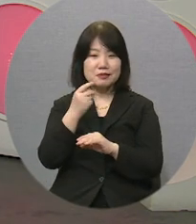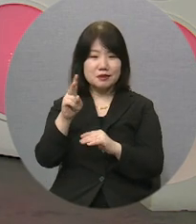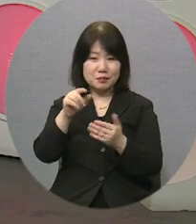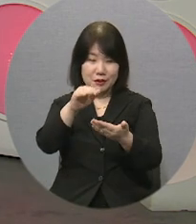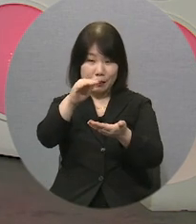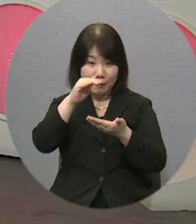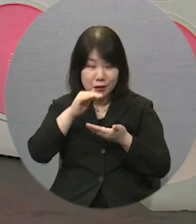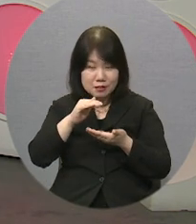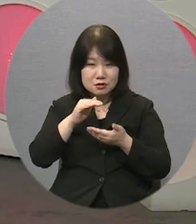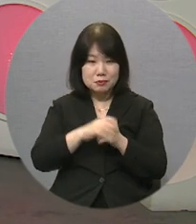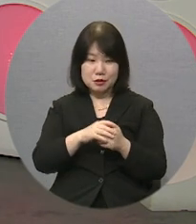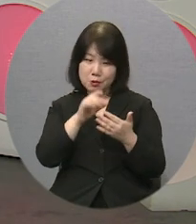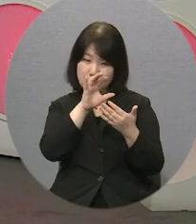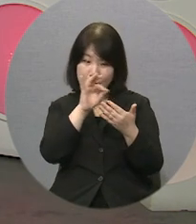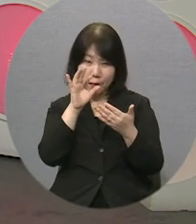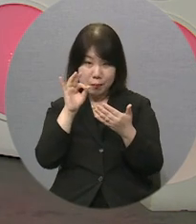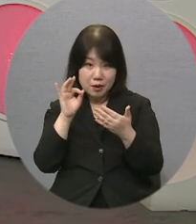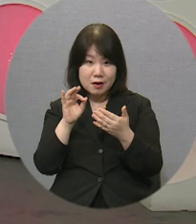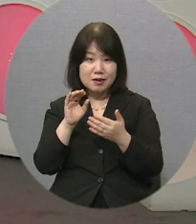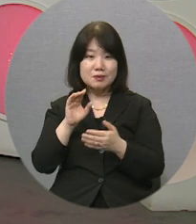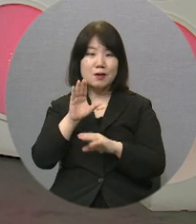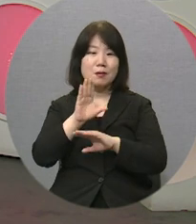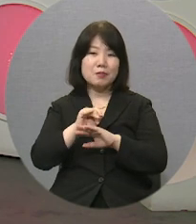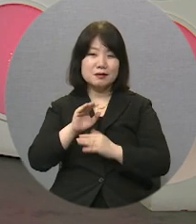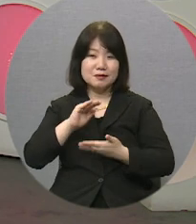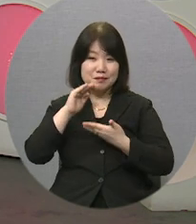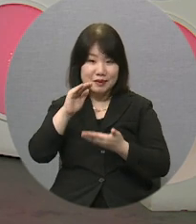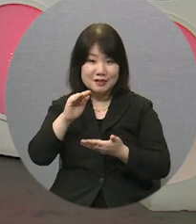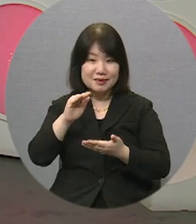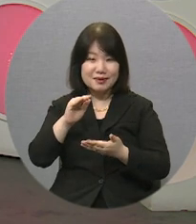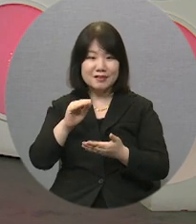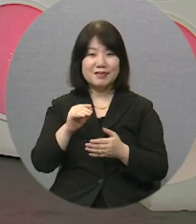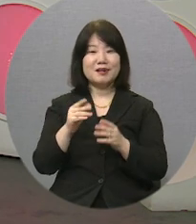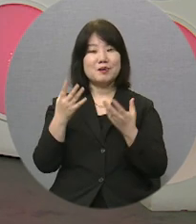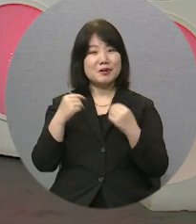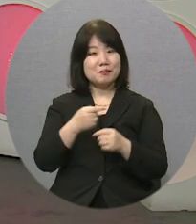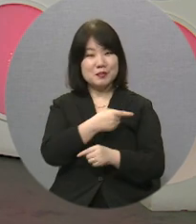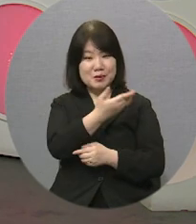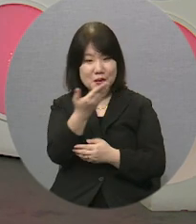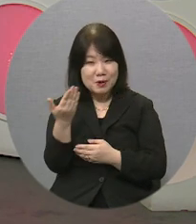보내주시면 저희가 또 선별을 해서 이렇게 또 방송에 내보내드리니까요. 많은 분들